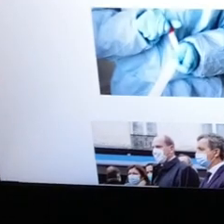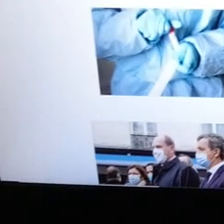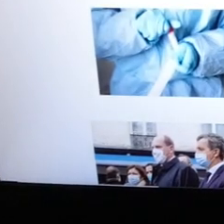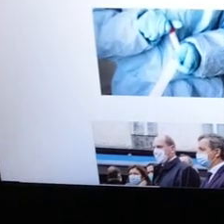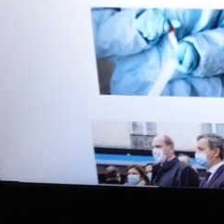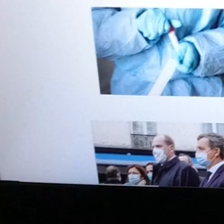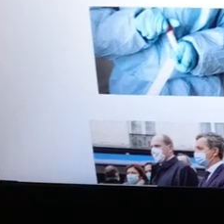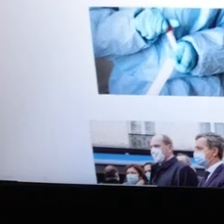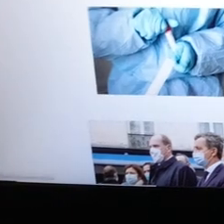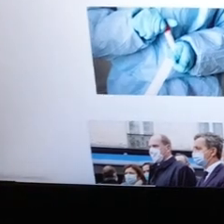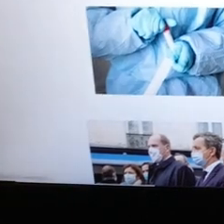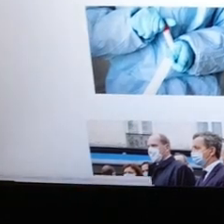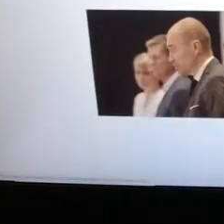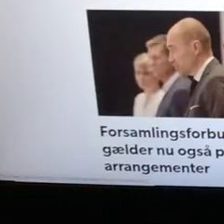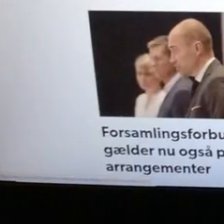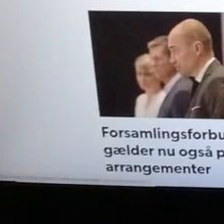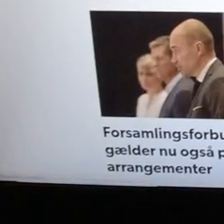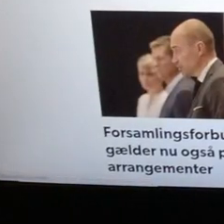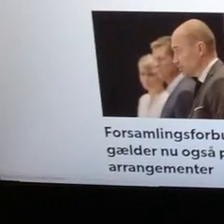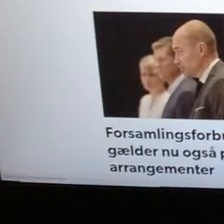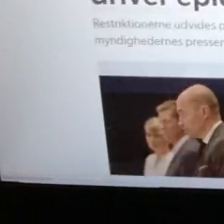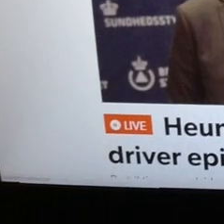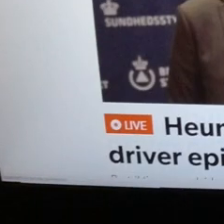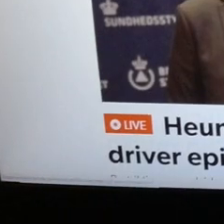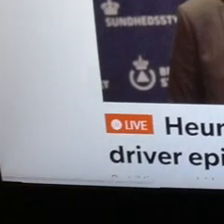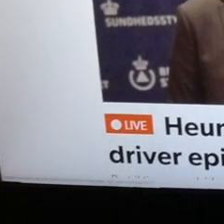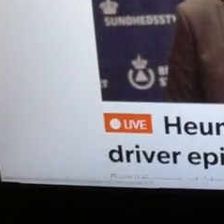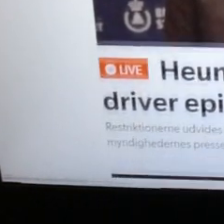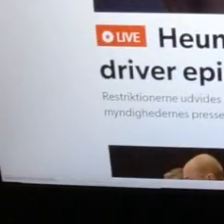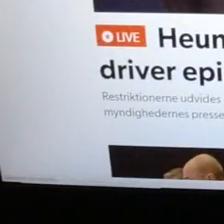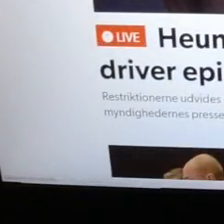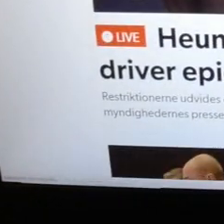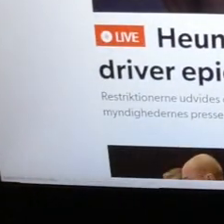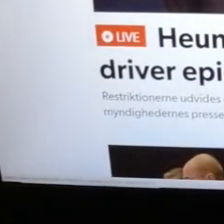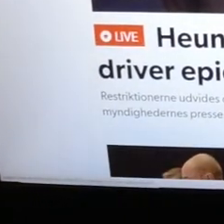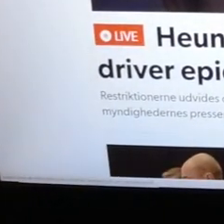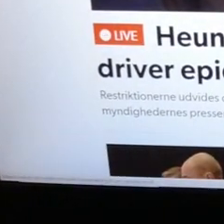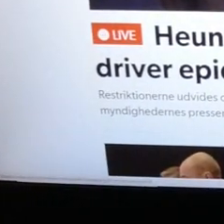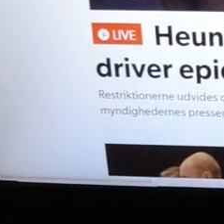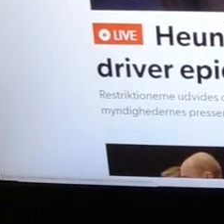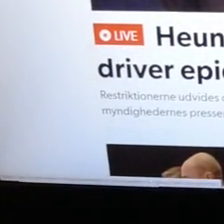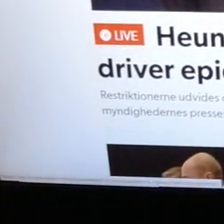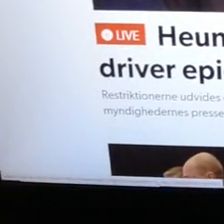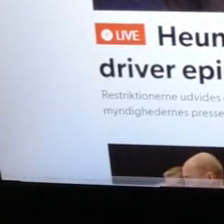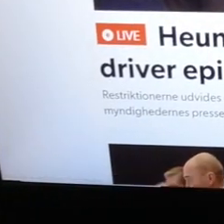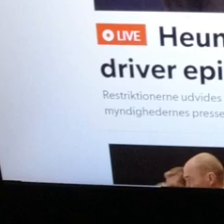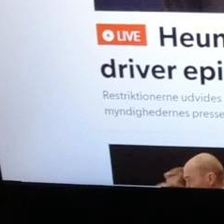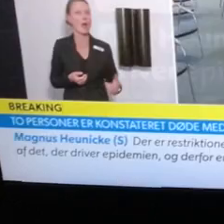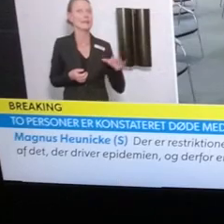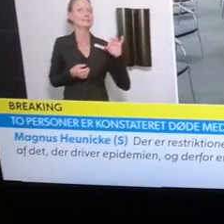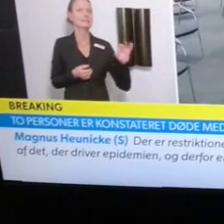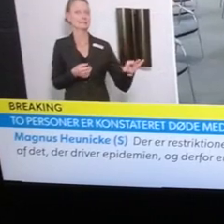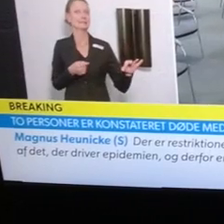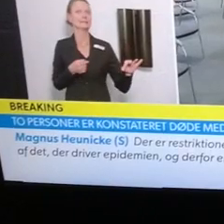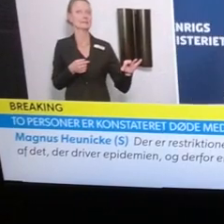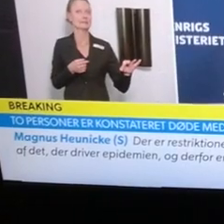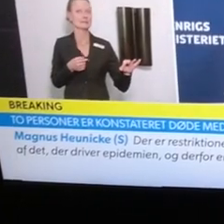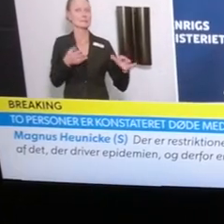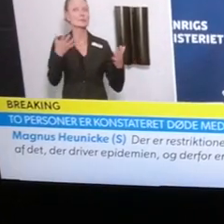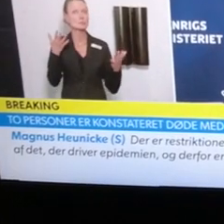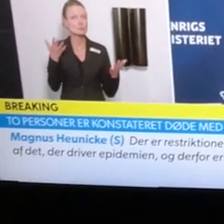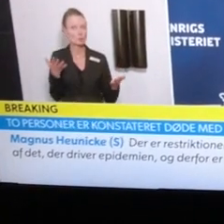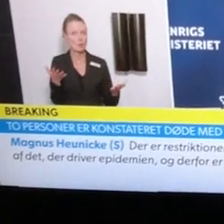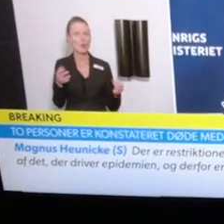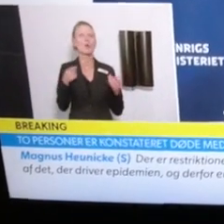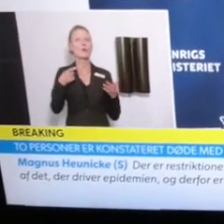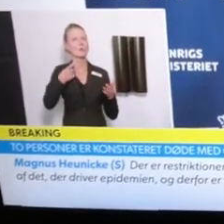10 indlagte for covid-19. Der har vi altså 101 indlagte for covid-19. Forskellen fra dengang og nu, det er jo netop, at